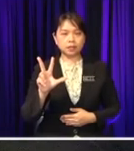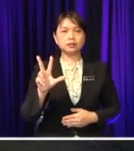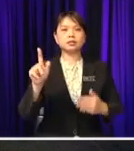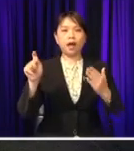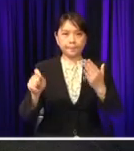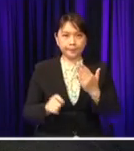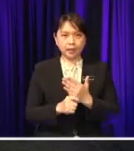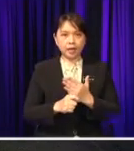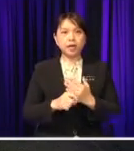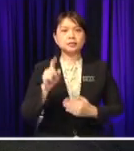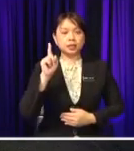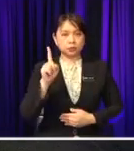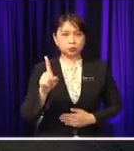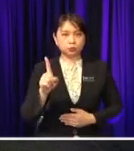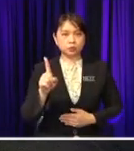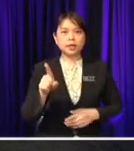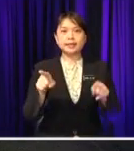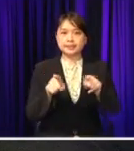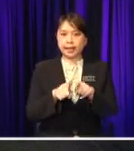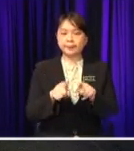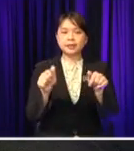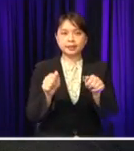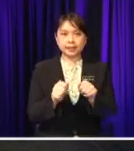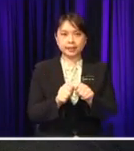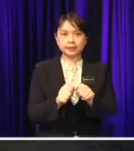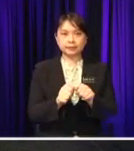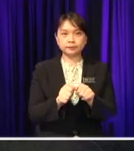tambah satu sama dengan